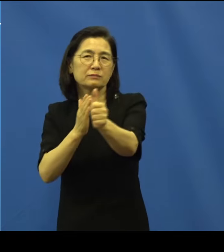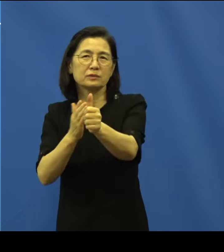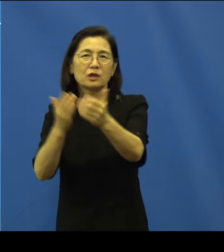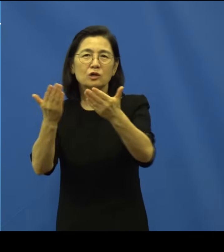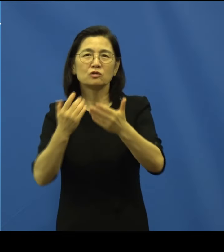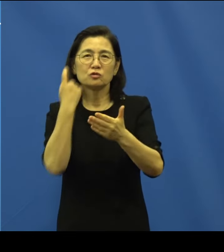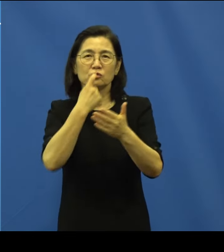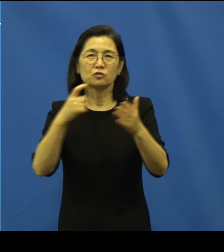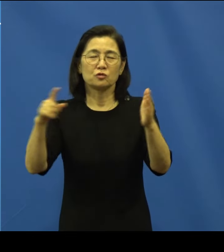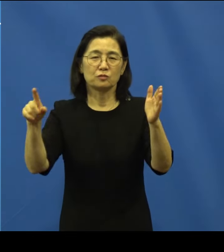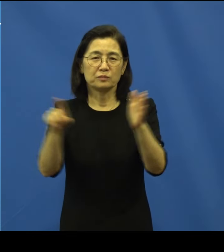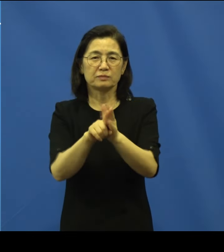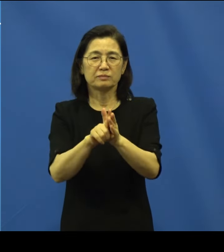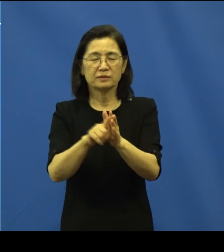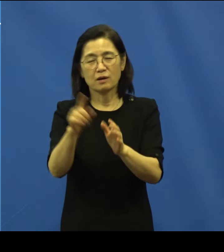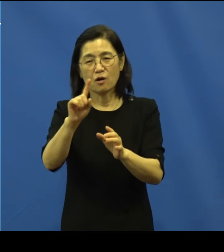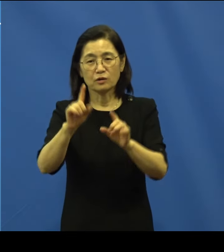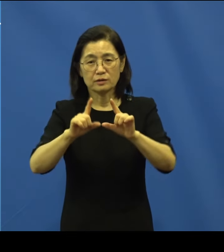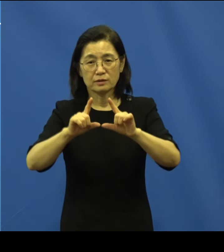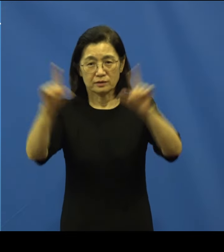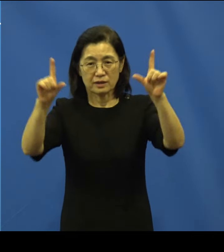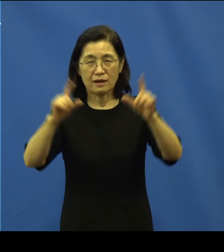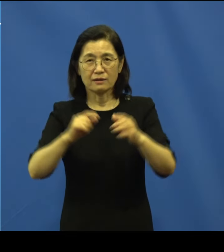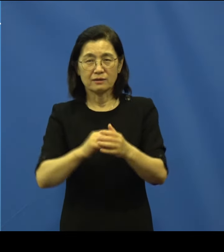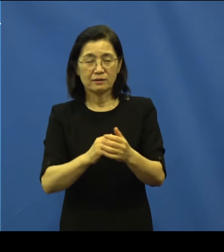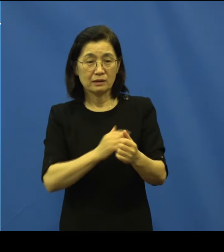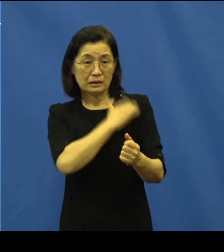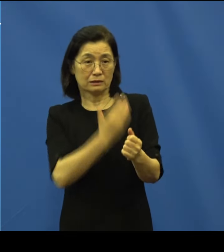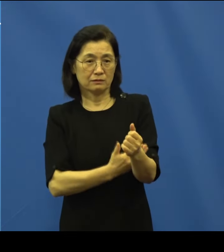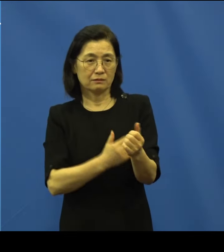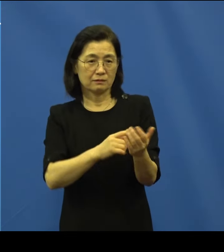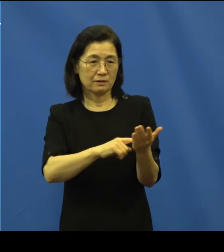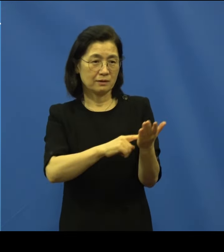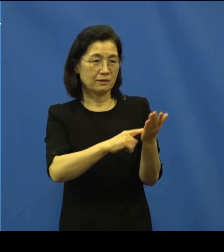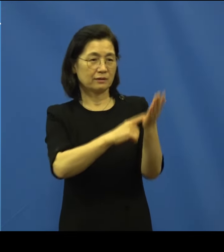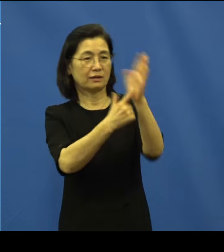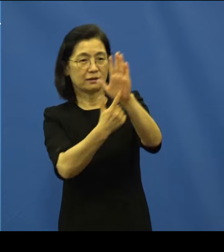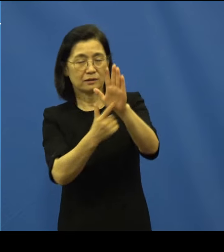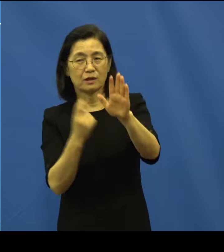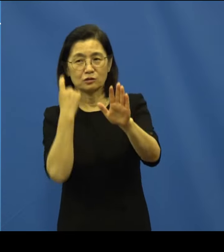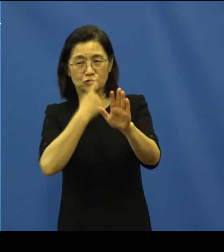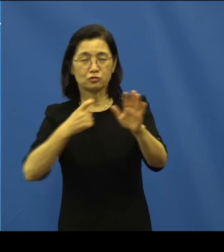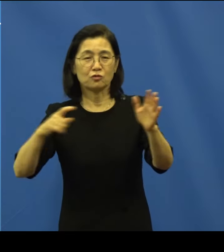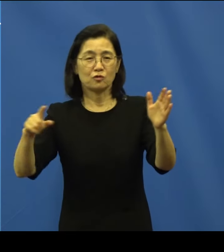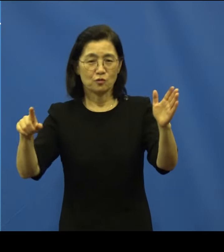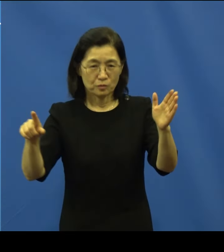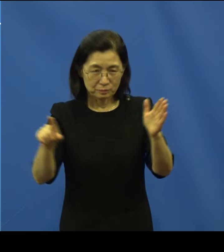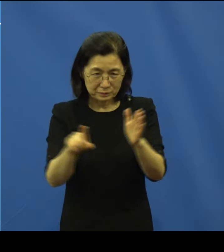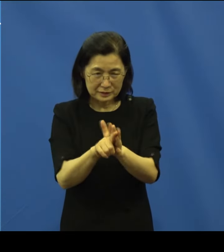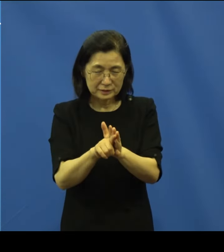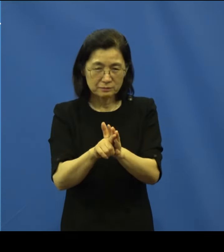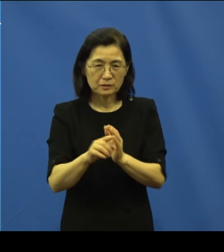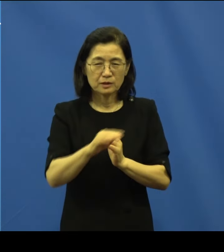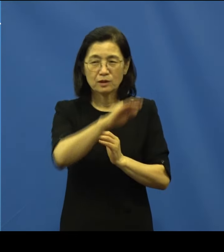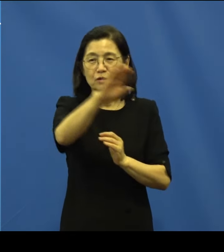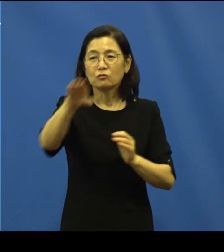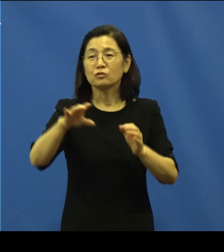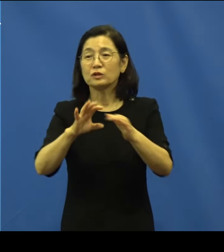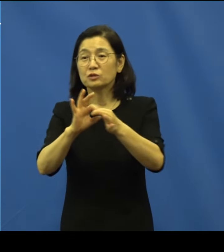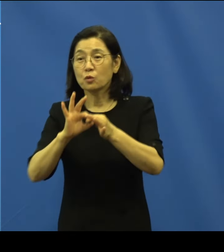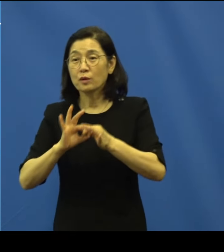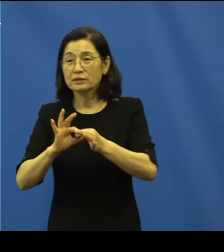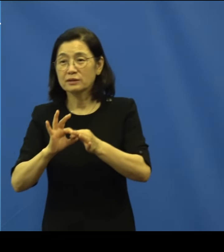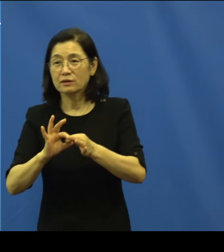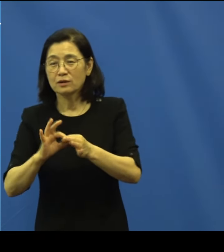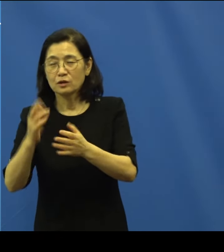날 능력이 나타날 것입니다. 어느 날 우리를 통하여 하나님이 쓰시기를 원하십니다. 우리를 통하여 주님의 영광을 드러내기를 원하시고,